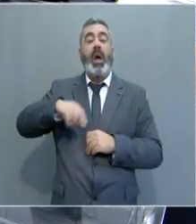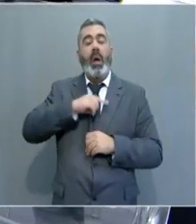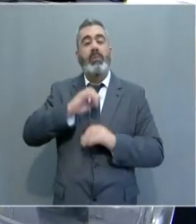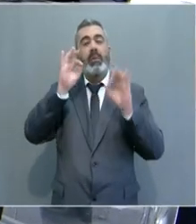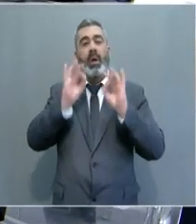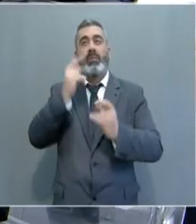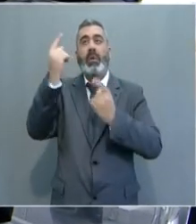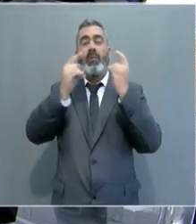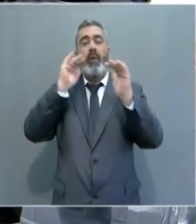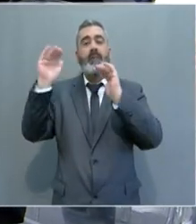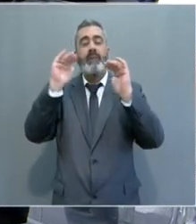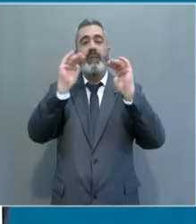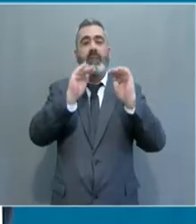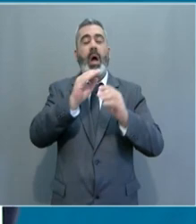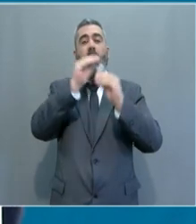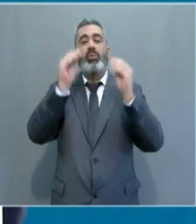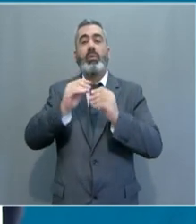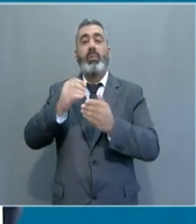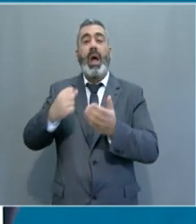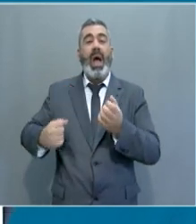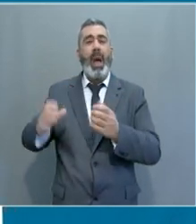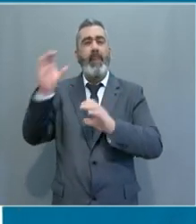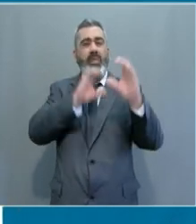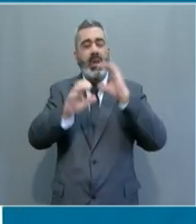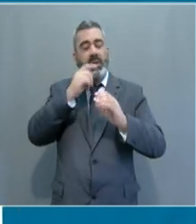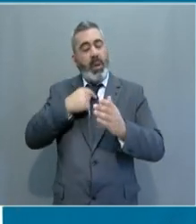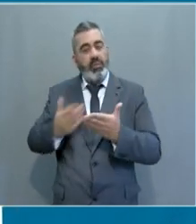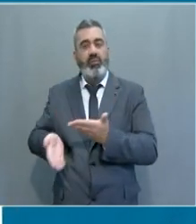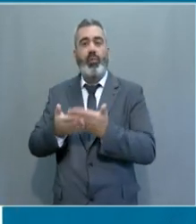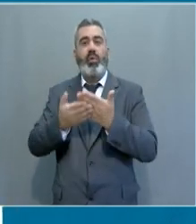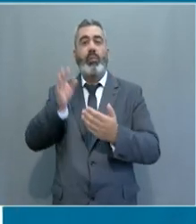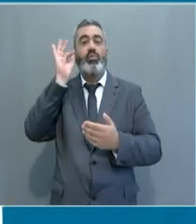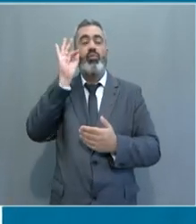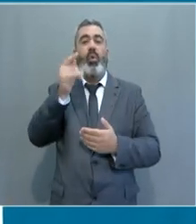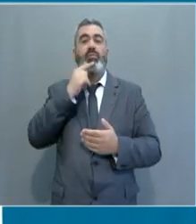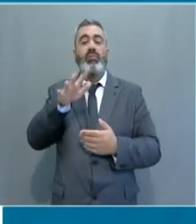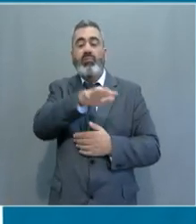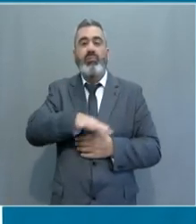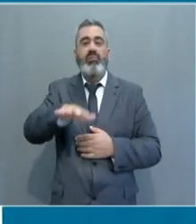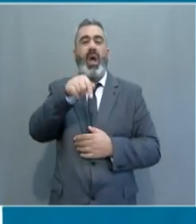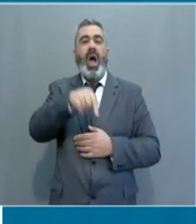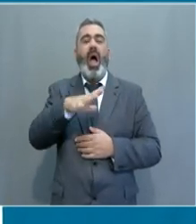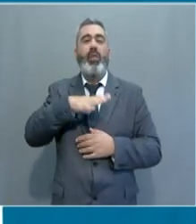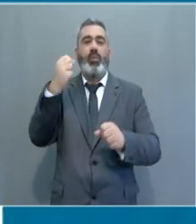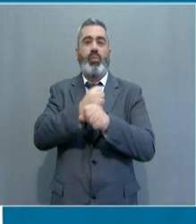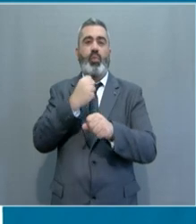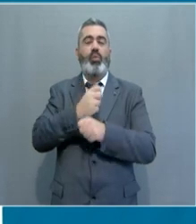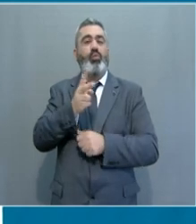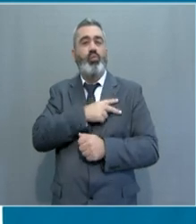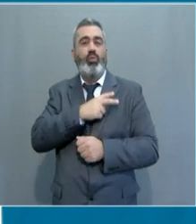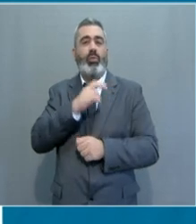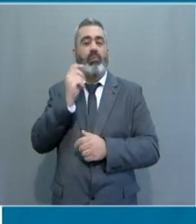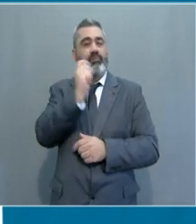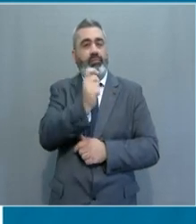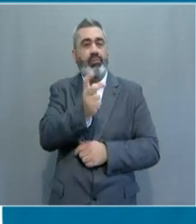στο περιβάλλον, στηρίζουμε τις επενδύσεις στη Δυτική Μακεδονία που δημιουργούν νέες και καλύτερα αμοιβόμενες θέσεις εργασίας. Γι' αυτό